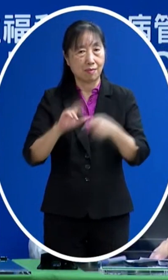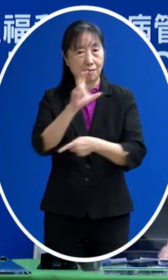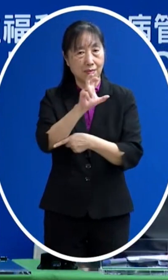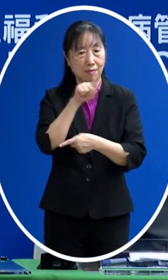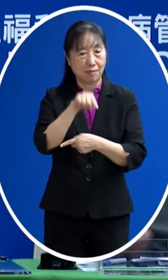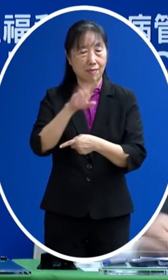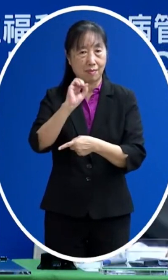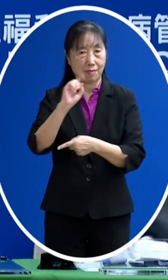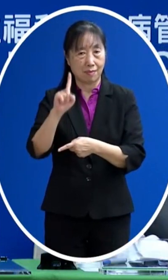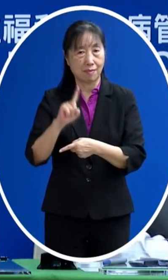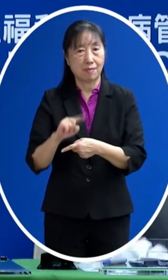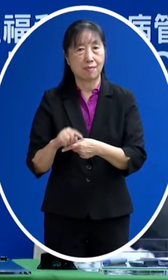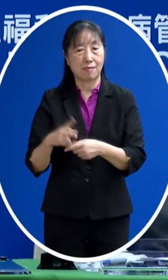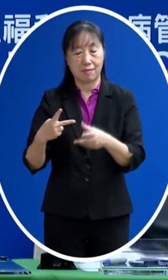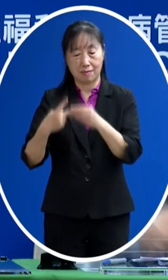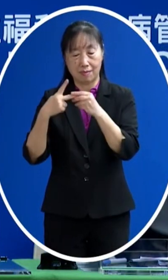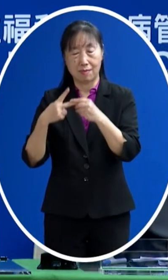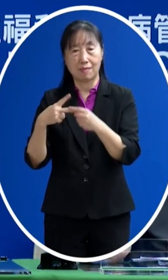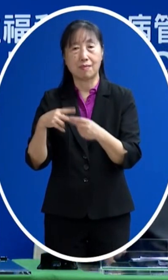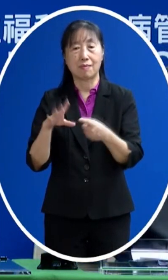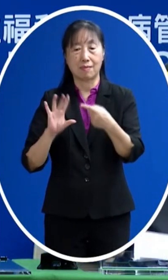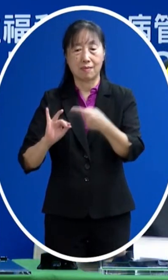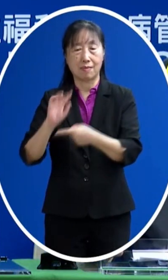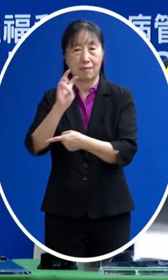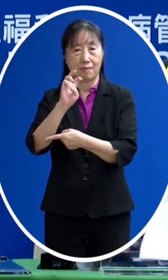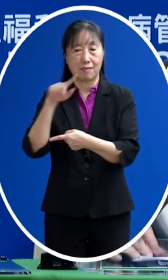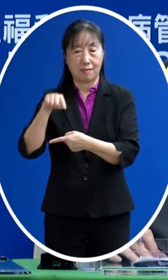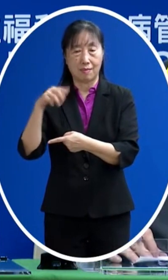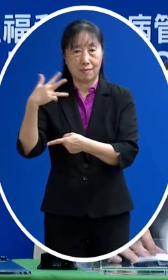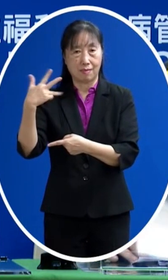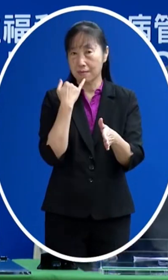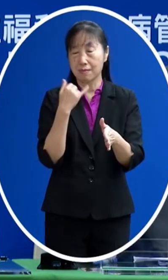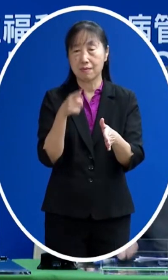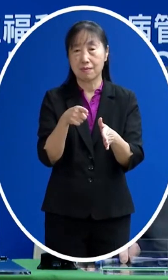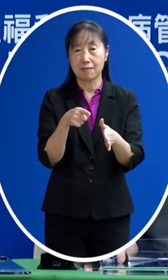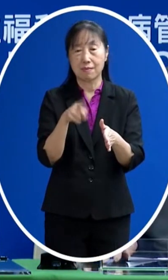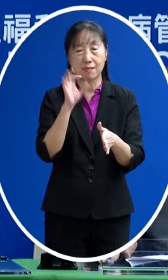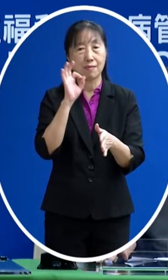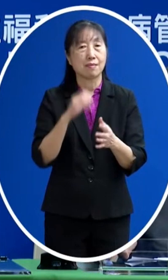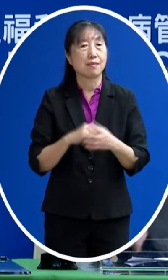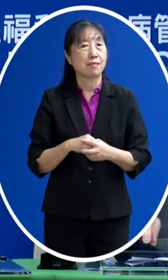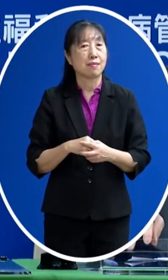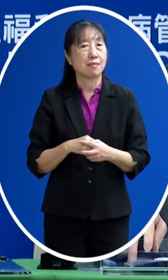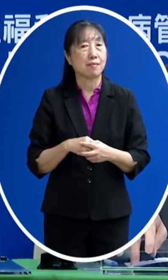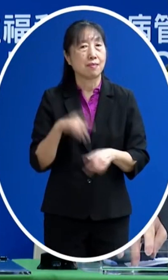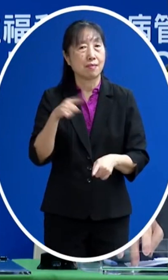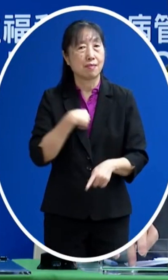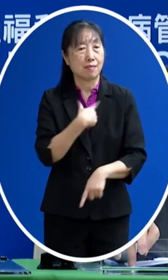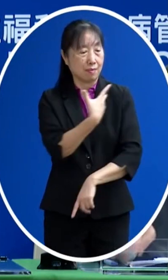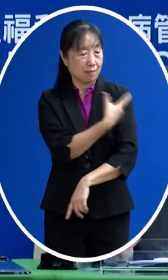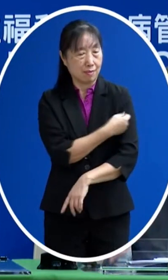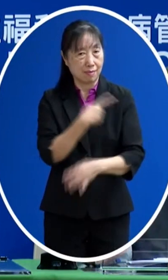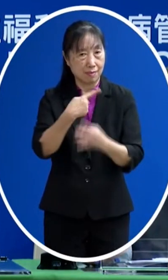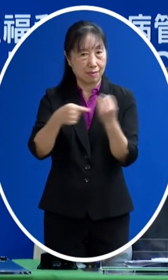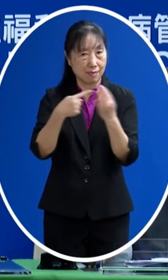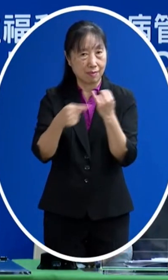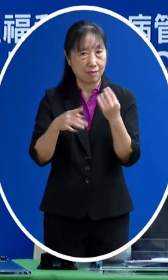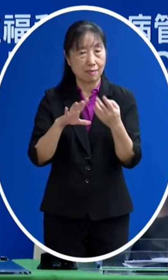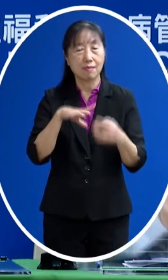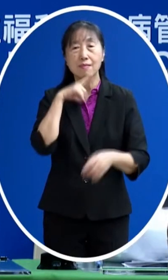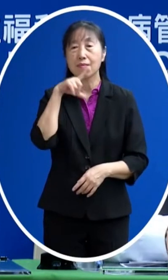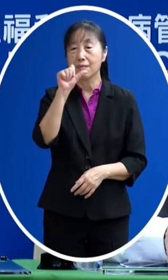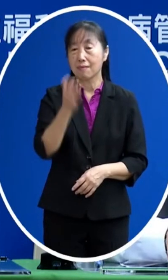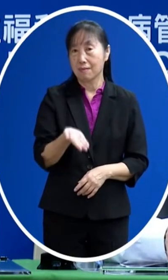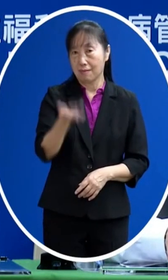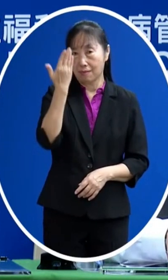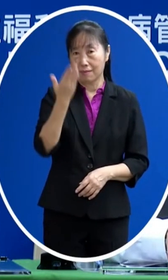是70.01%，第二剂是30.87%，长者我们的接种率65岁